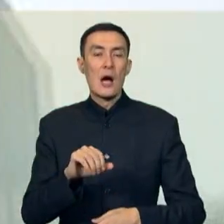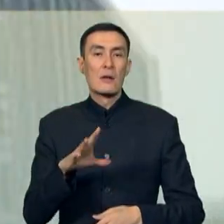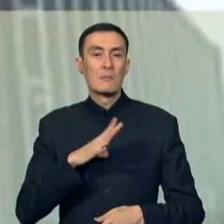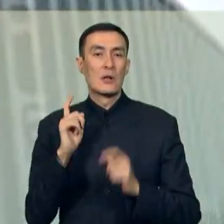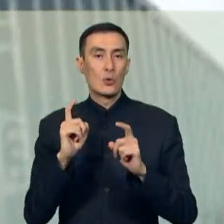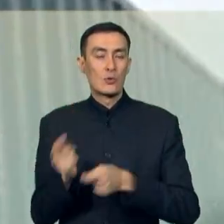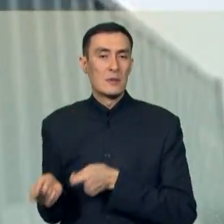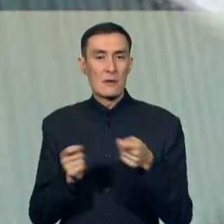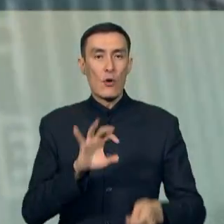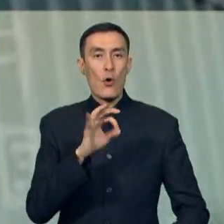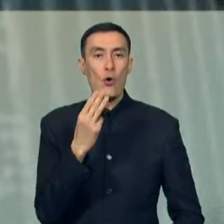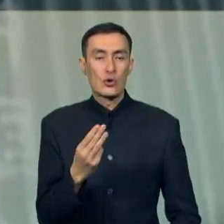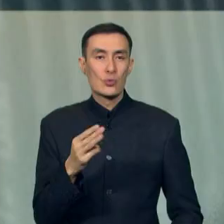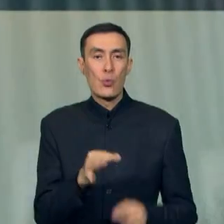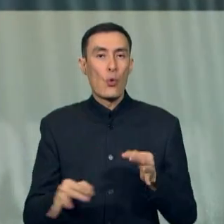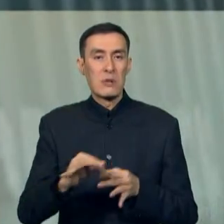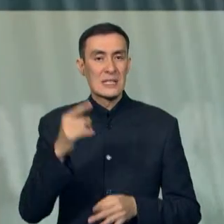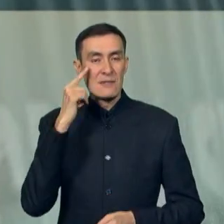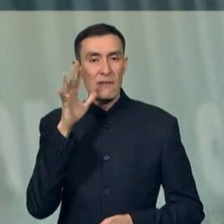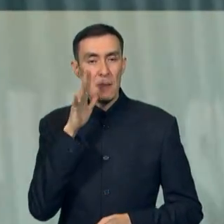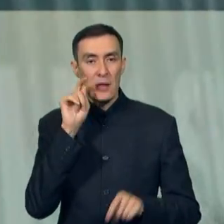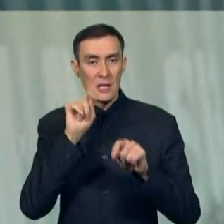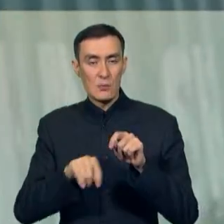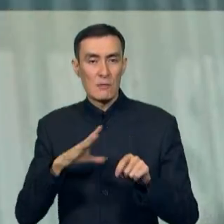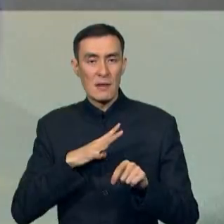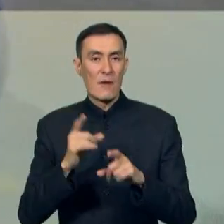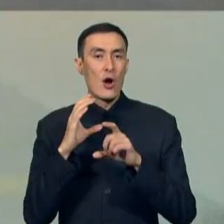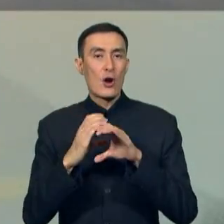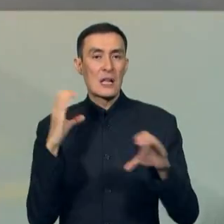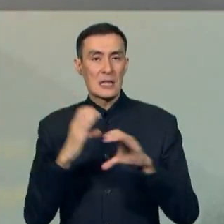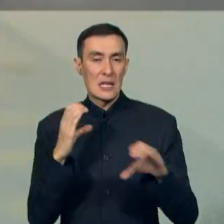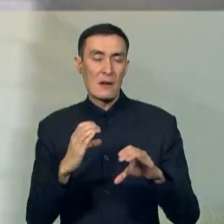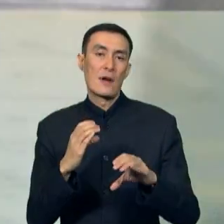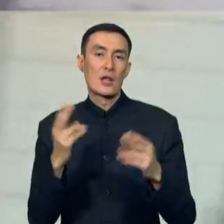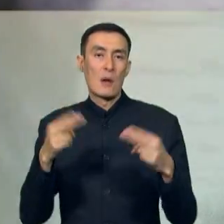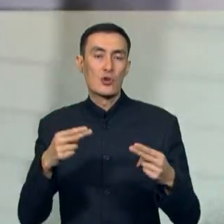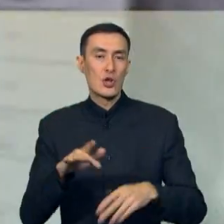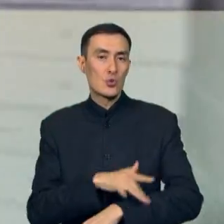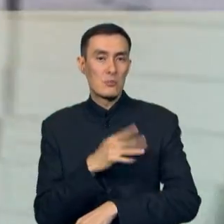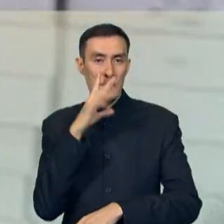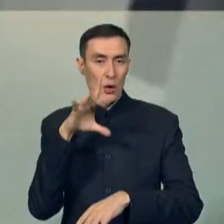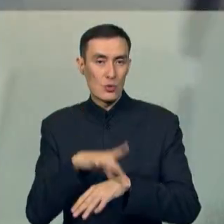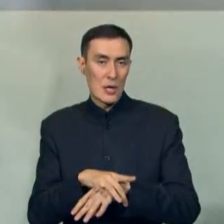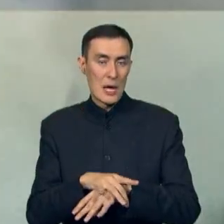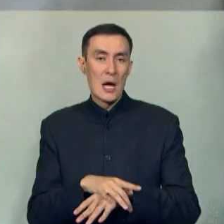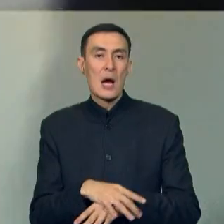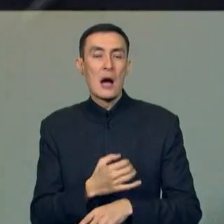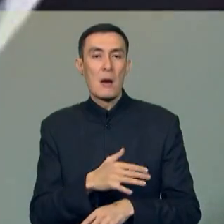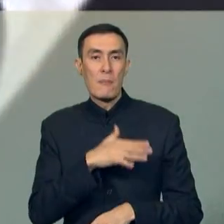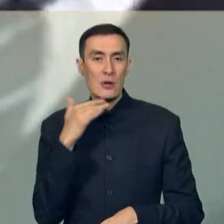направлялся в узкую область карга станом во время досмотра в одном из контейнеров работники таможенной службы обнаружили партию